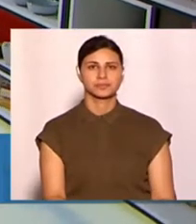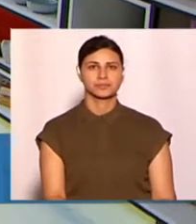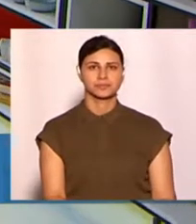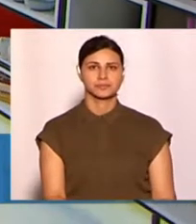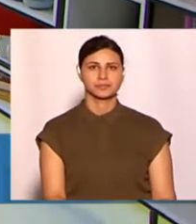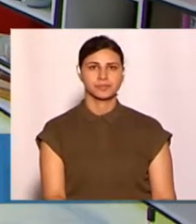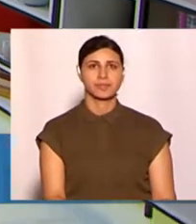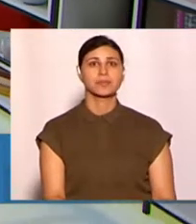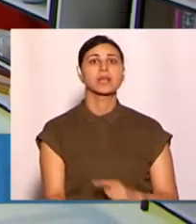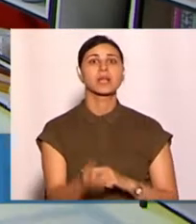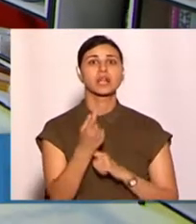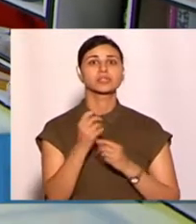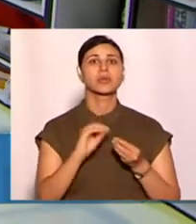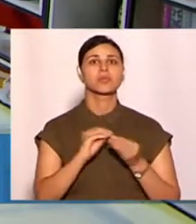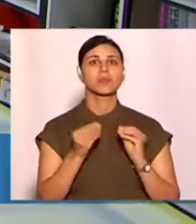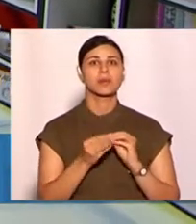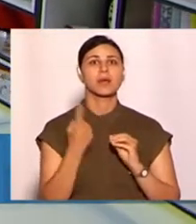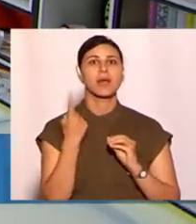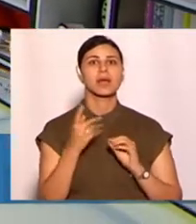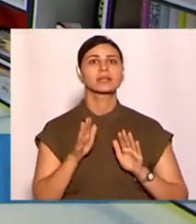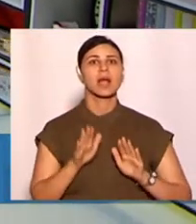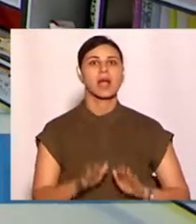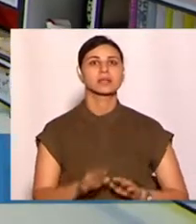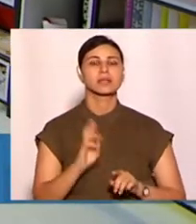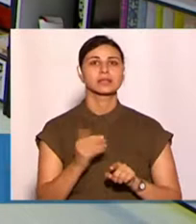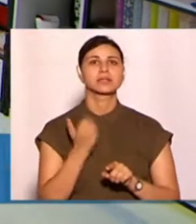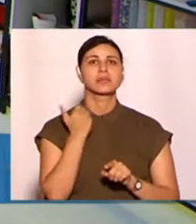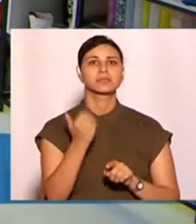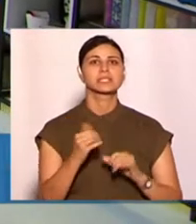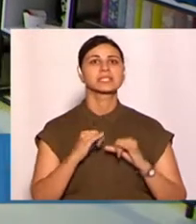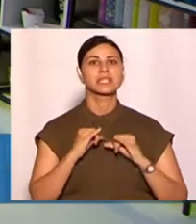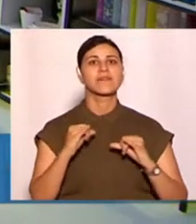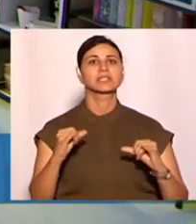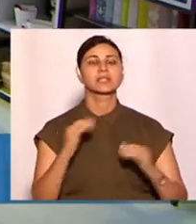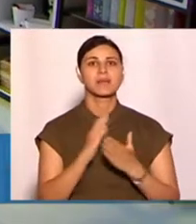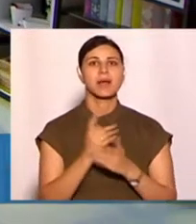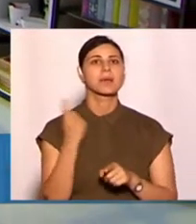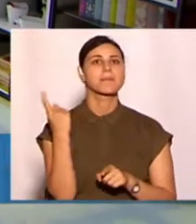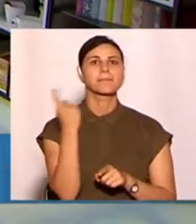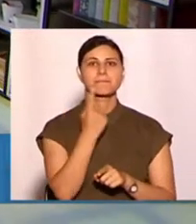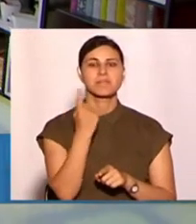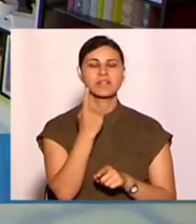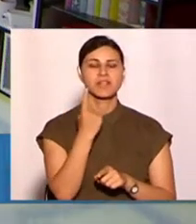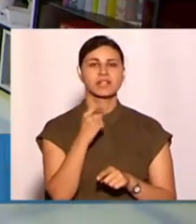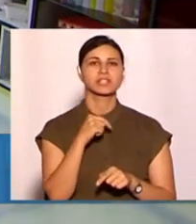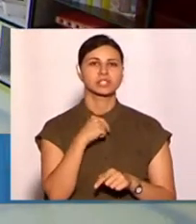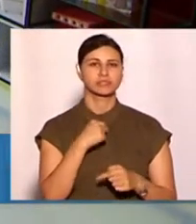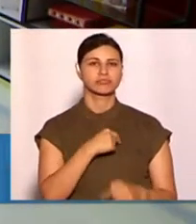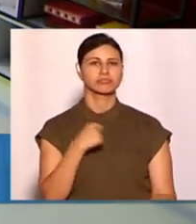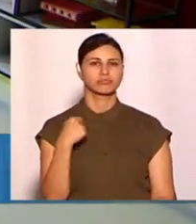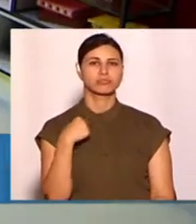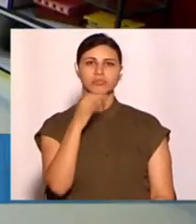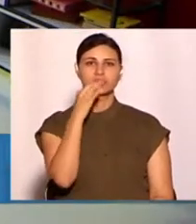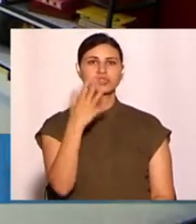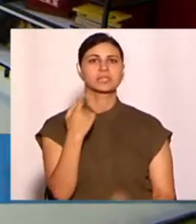თუ გაჩნდა პრობლემა ერთ ადგილას ლოკალურად და მისი გავრცობა ხდება ჯერ ქსოვილში, მერე ლიმფურ კვანძებში და